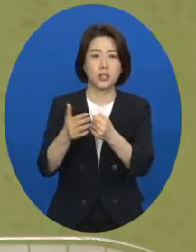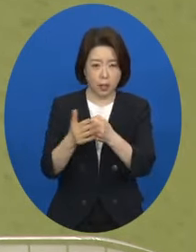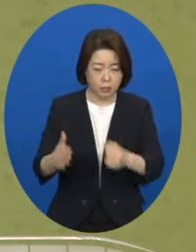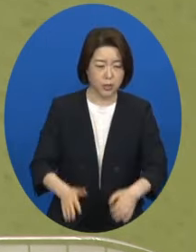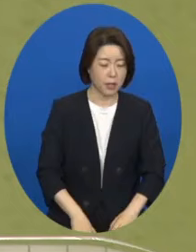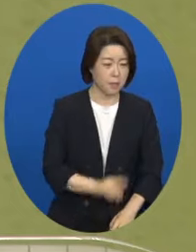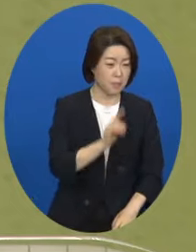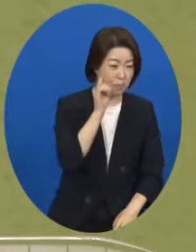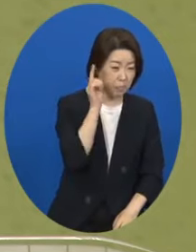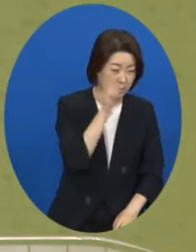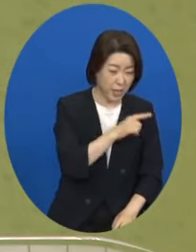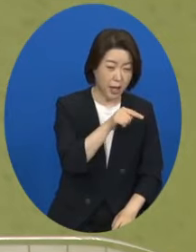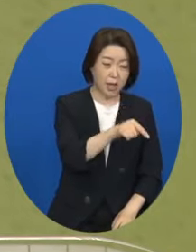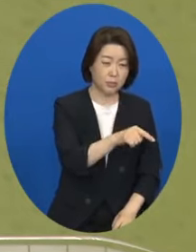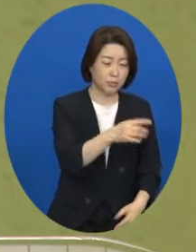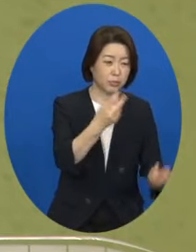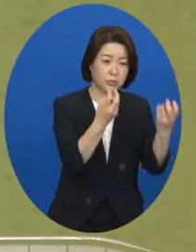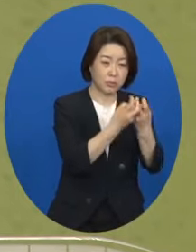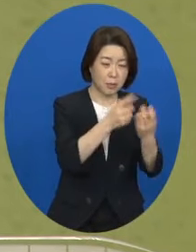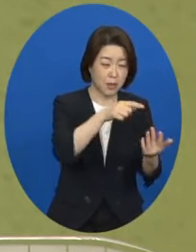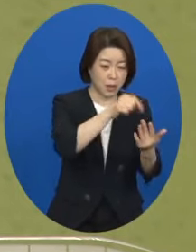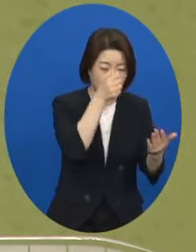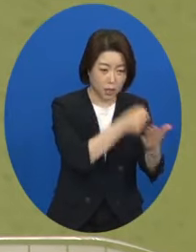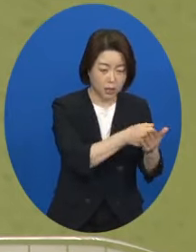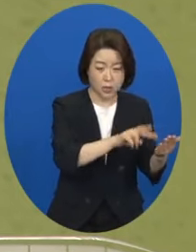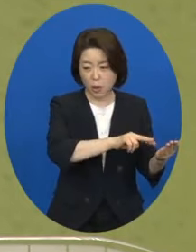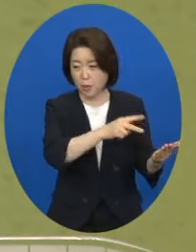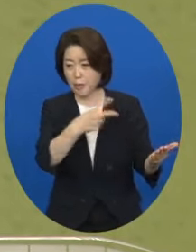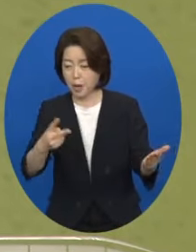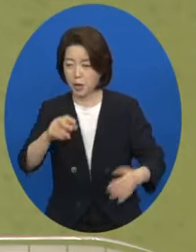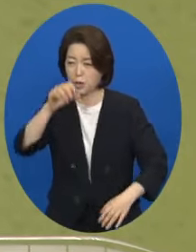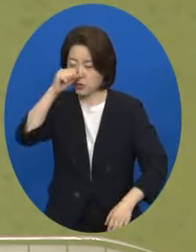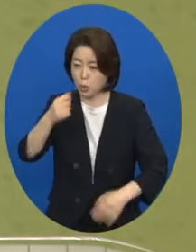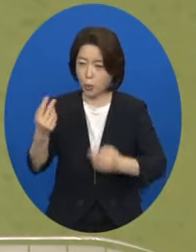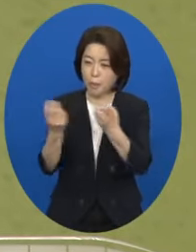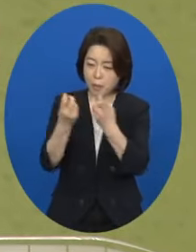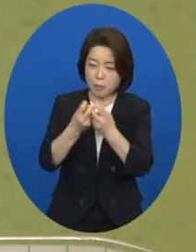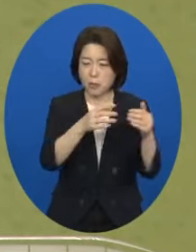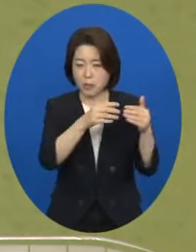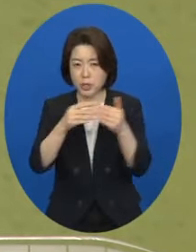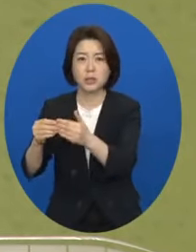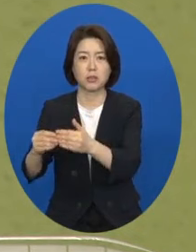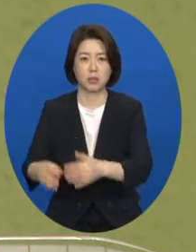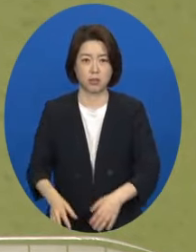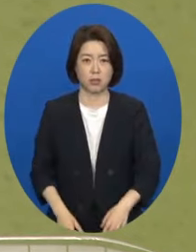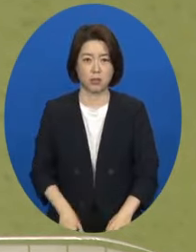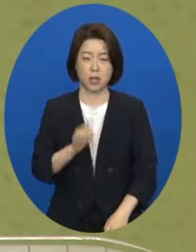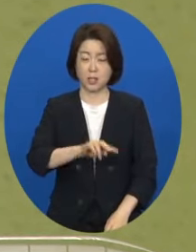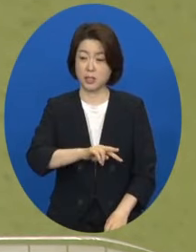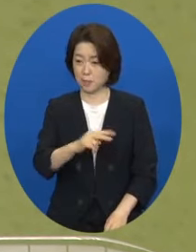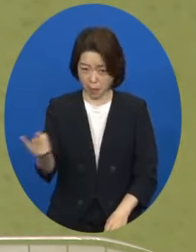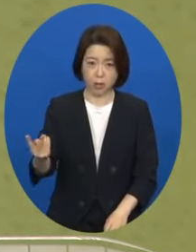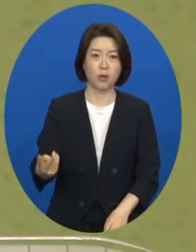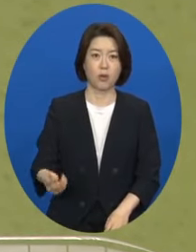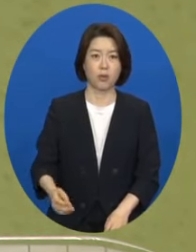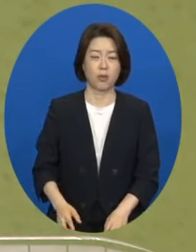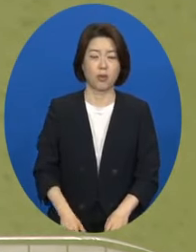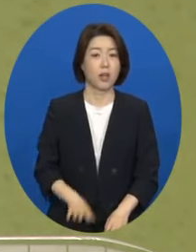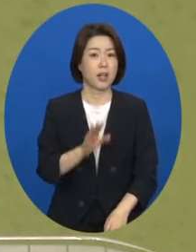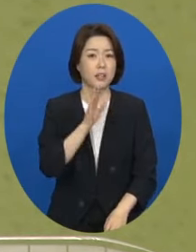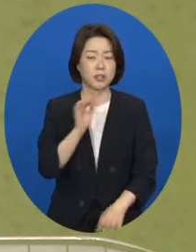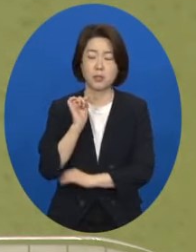취약을 최선으로 인도하신 하나님의 역할과 믿음으로 순종해 나가는 룻의 응답이 있었기 때문에 이것이 바뀌어서